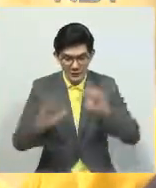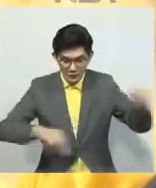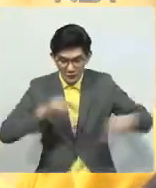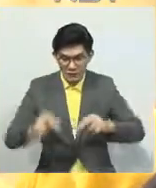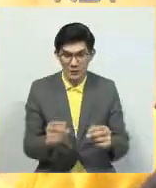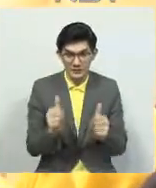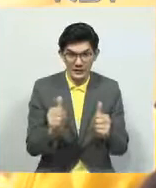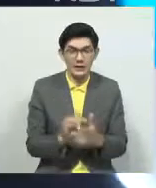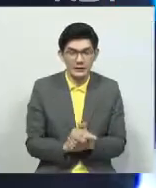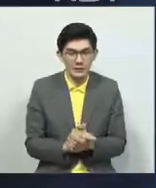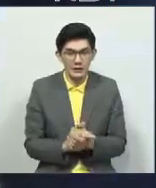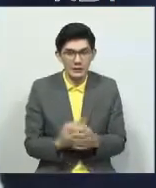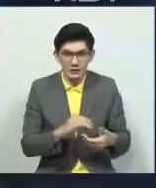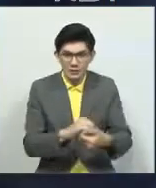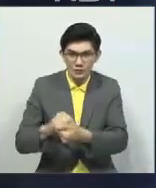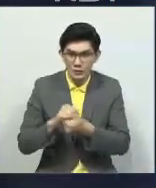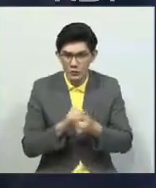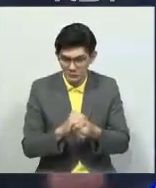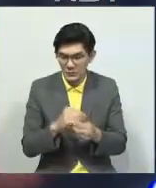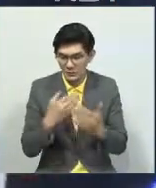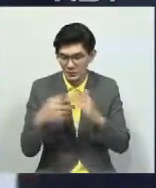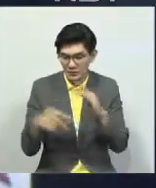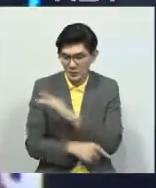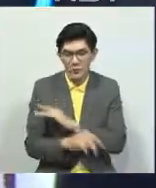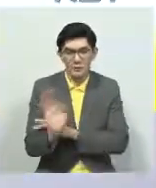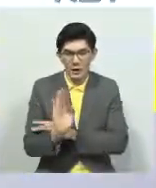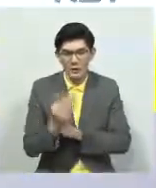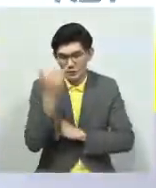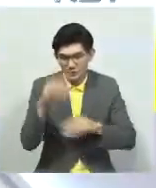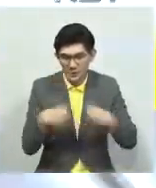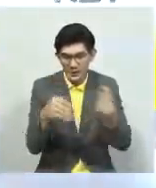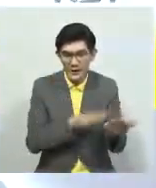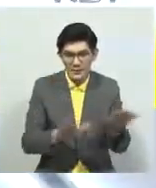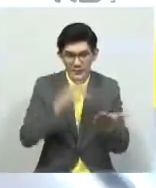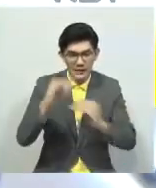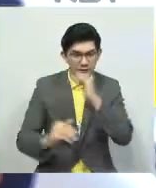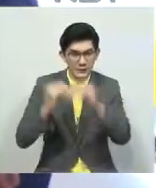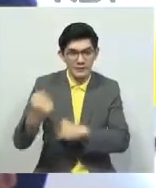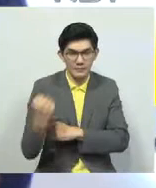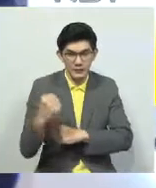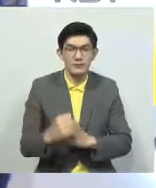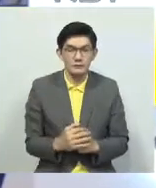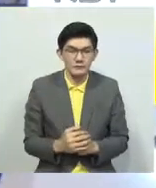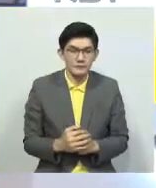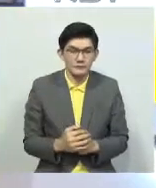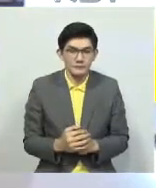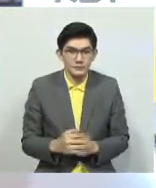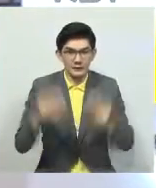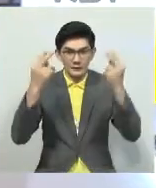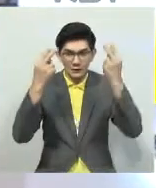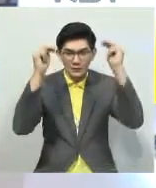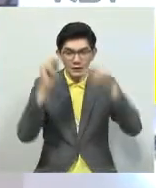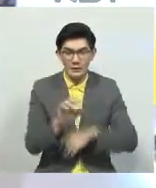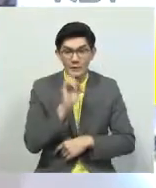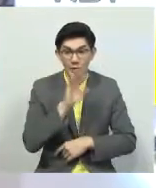วจสอบได้และจะต้องร่วมมือกันไม่ให้เกิดการทุจริตคอร์รัปชันเพื่อให้ประเทศเดินหน้าได้อย่างมั่นคงนายกรัฐ